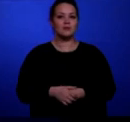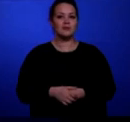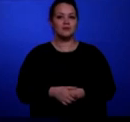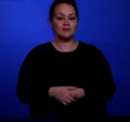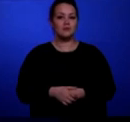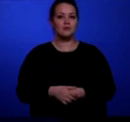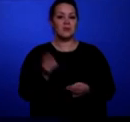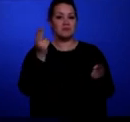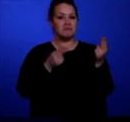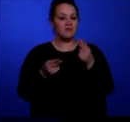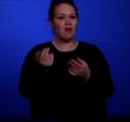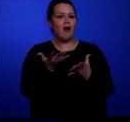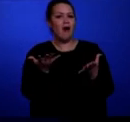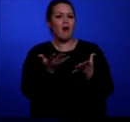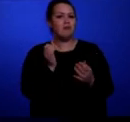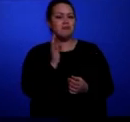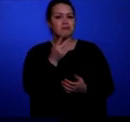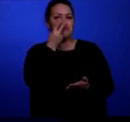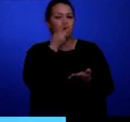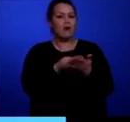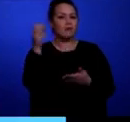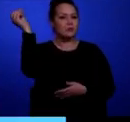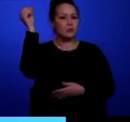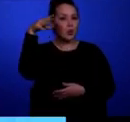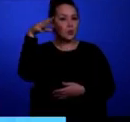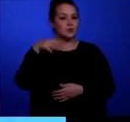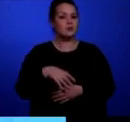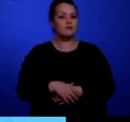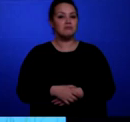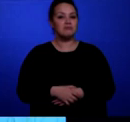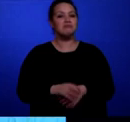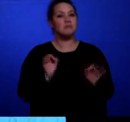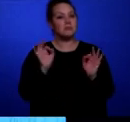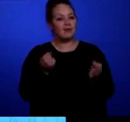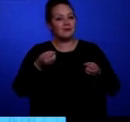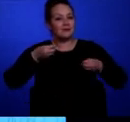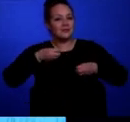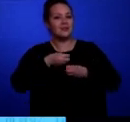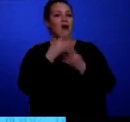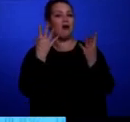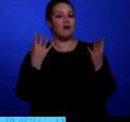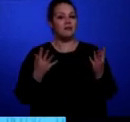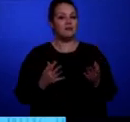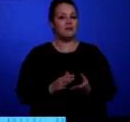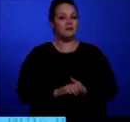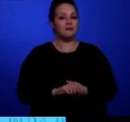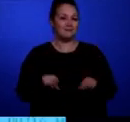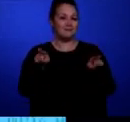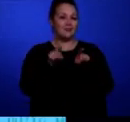его изобразим. А каким мы его покажем? Ну, конечно, оно у нас будет яркое. И